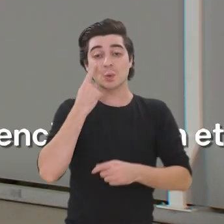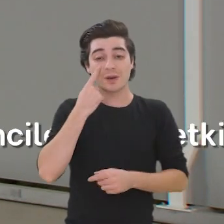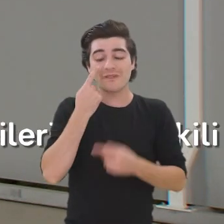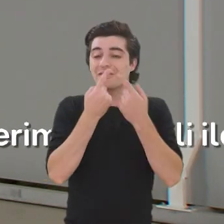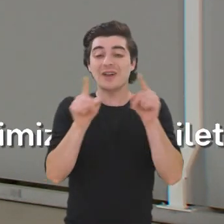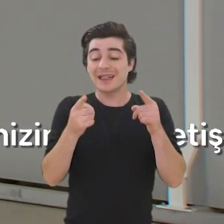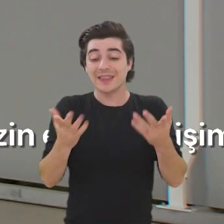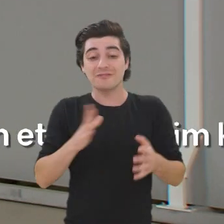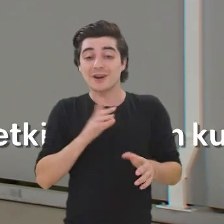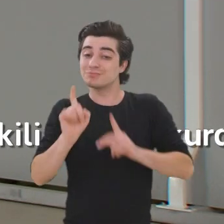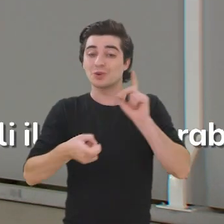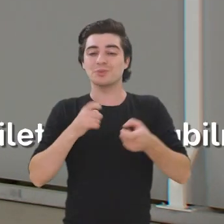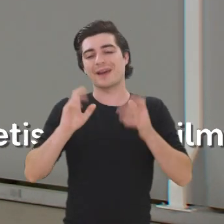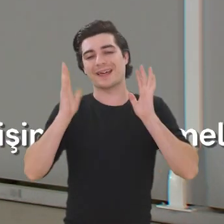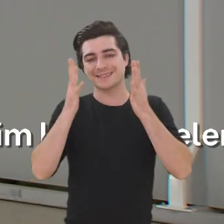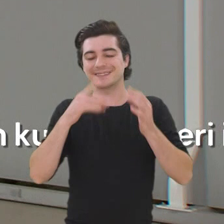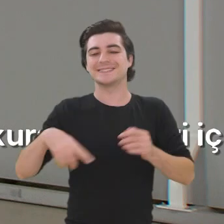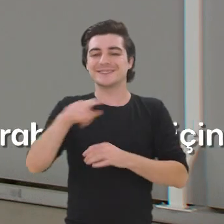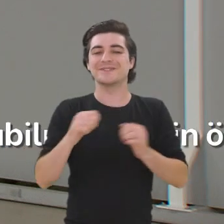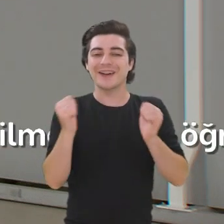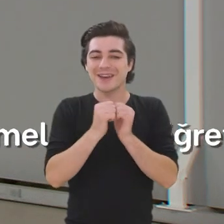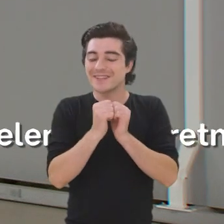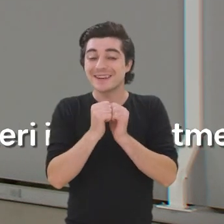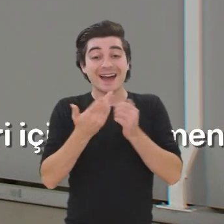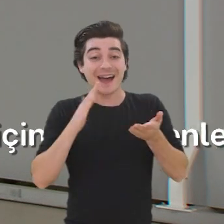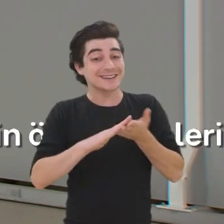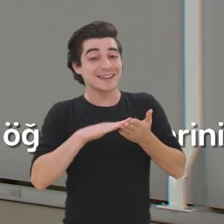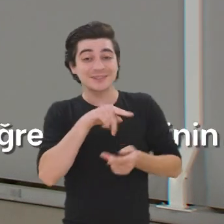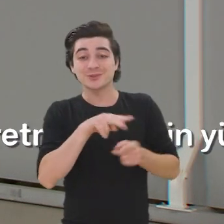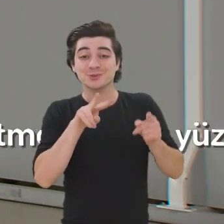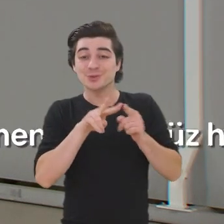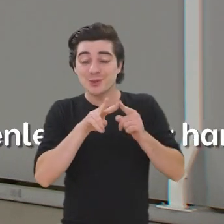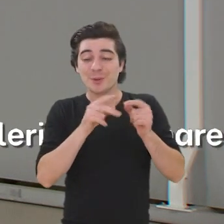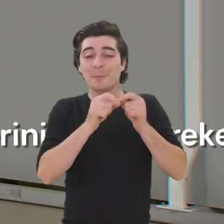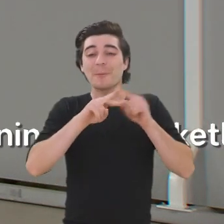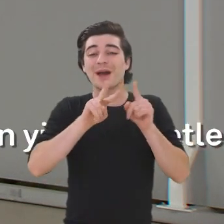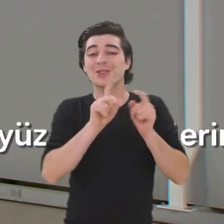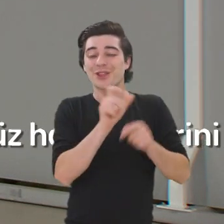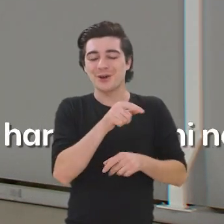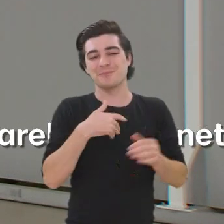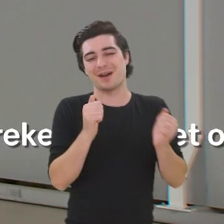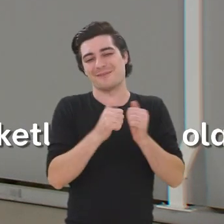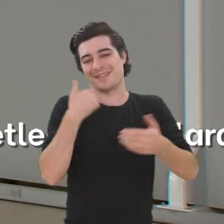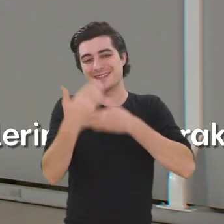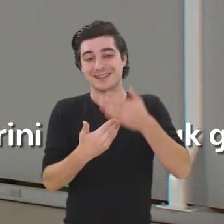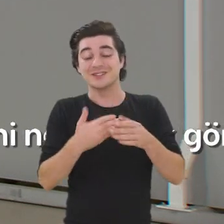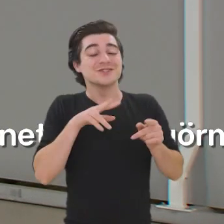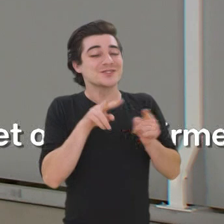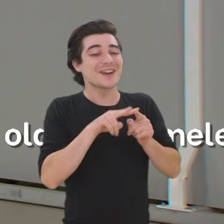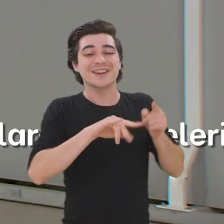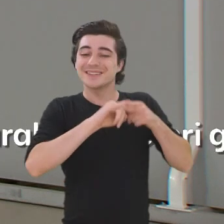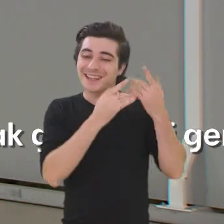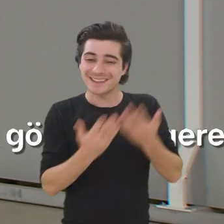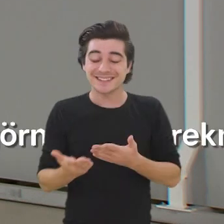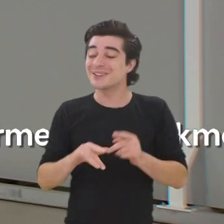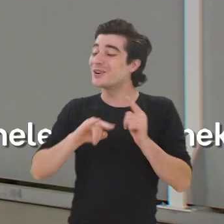farklı olanı bulma etkinliklerini sizlere arkadaşınız Nur Banu'yla sunacağız. Nur Banu'cum hoş geldin.